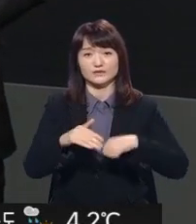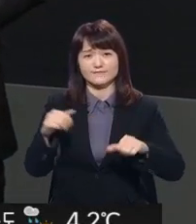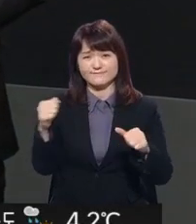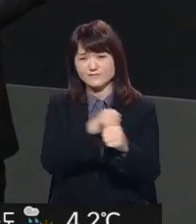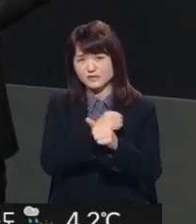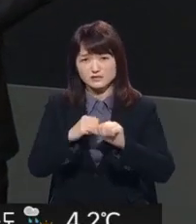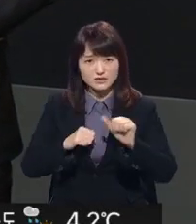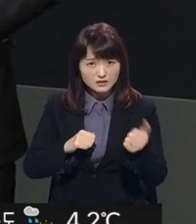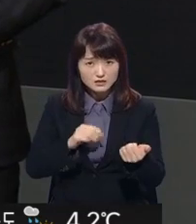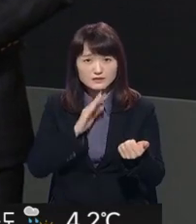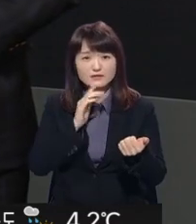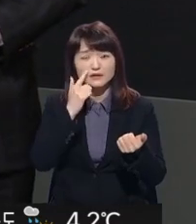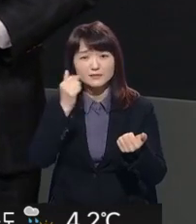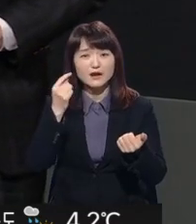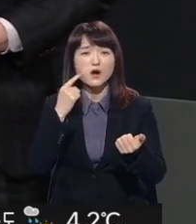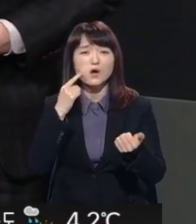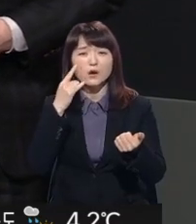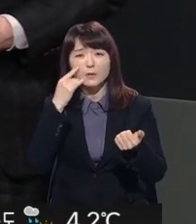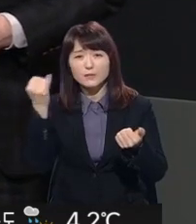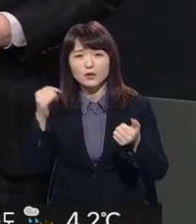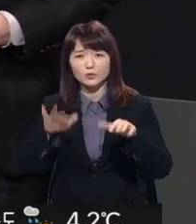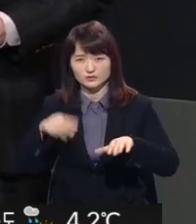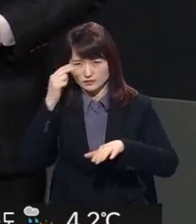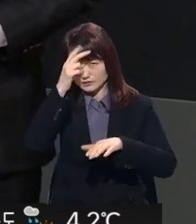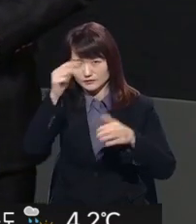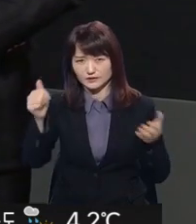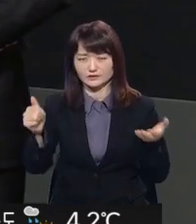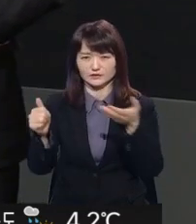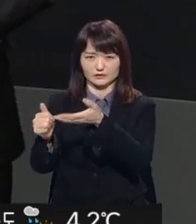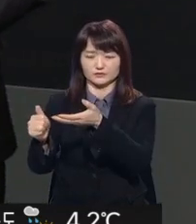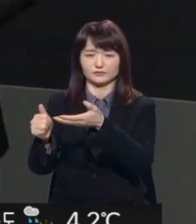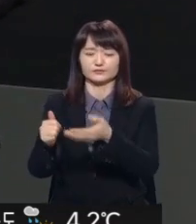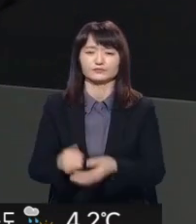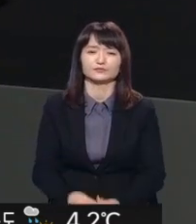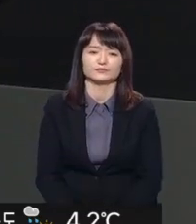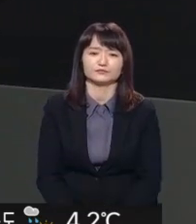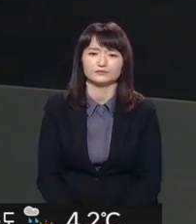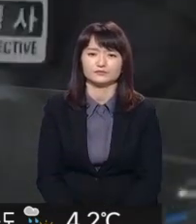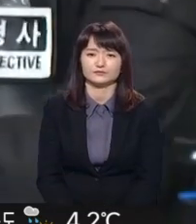친부와 계모 오늘 검찰 송치됐습니다. 현장 보고 가시죠.